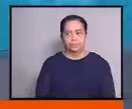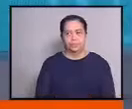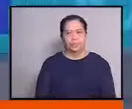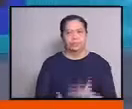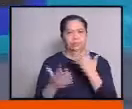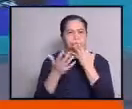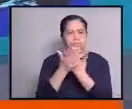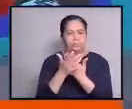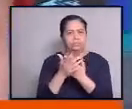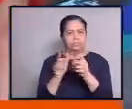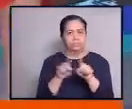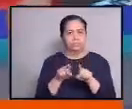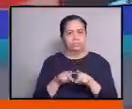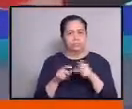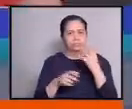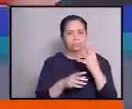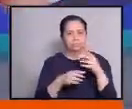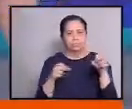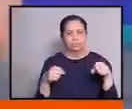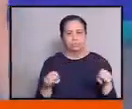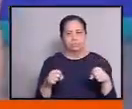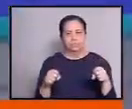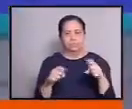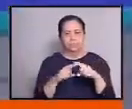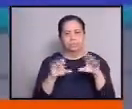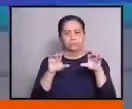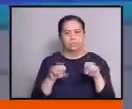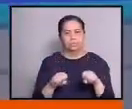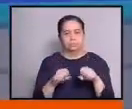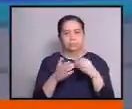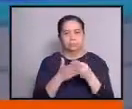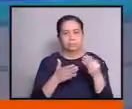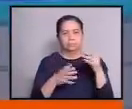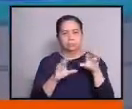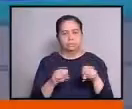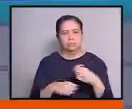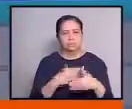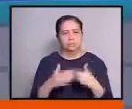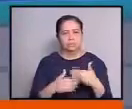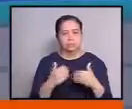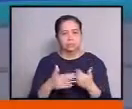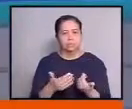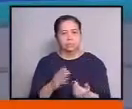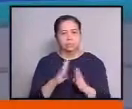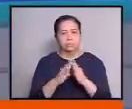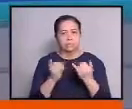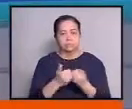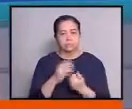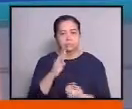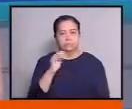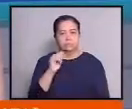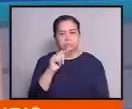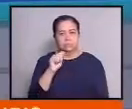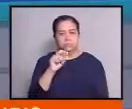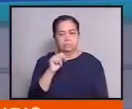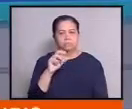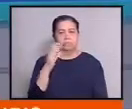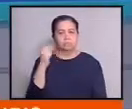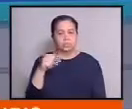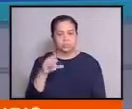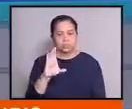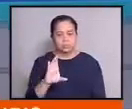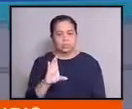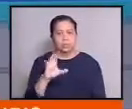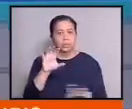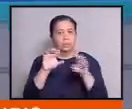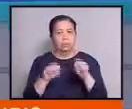Kulungan din ang bagsak ng apat na tricycle driver na naaresto sa Bybust operation sa may barangay Batasan Hills, Quezon City.